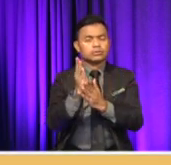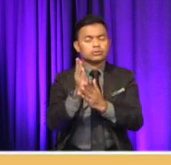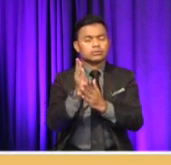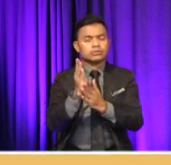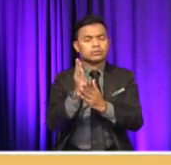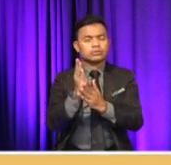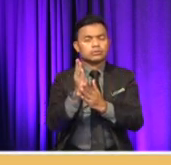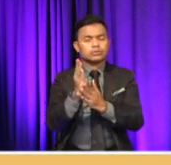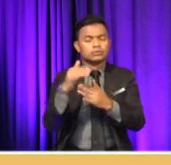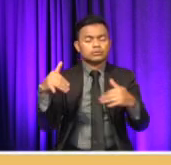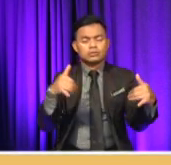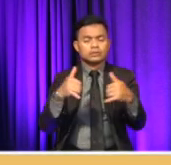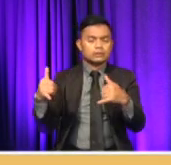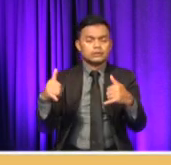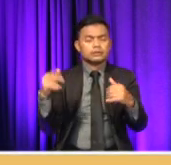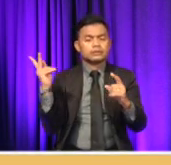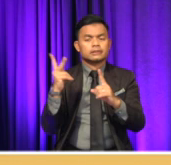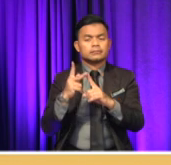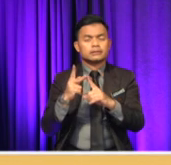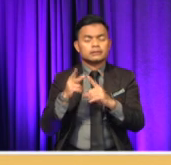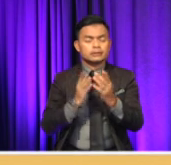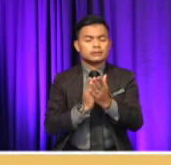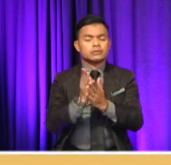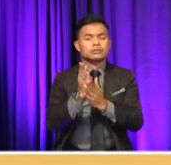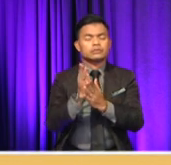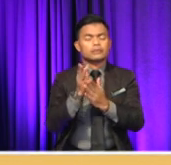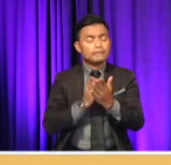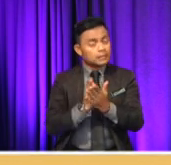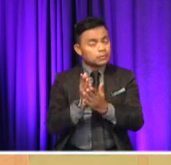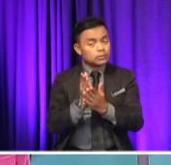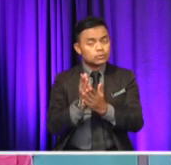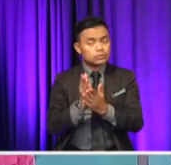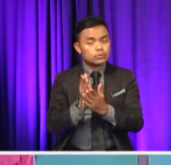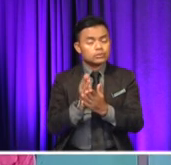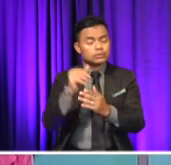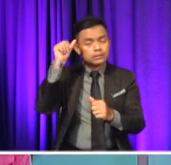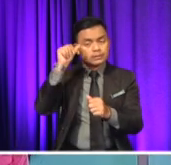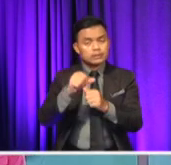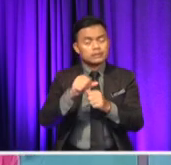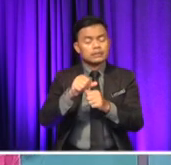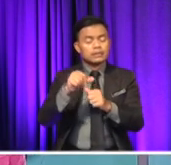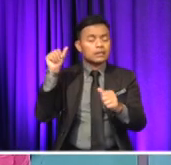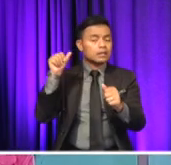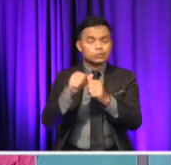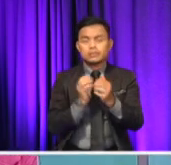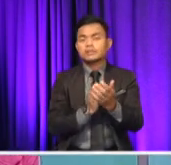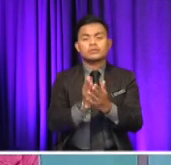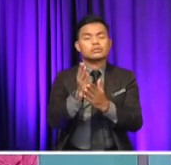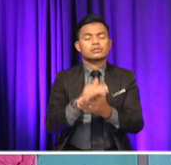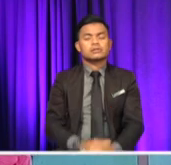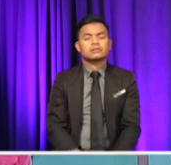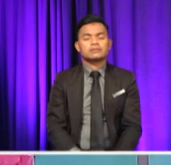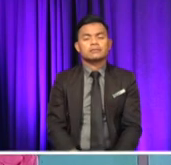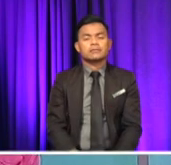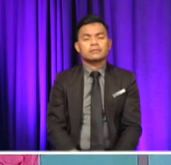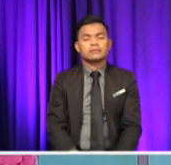arus ulang alik kepada arus terus penerus ingat dia tukar kepada arus terus Nah itu rasanya saya